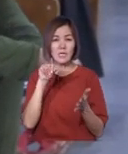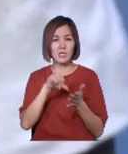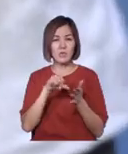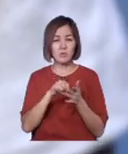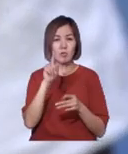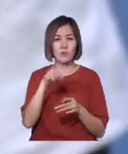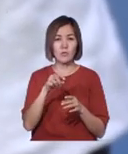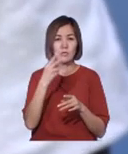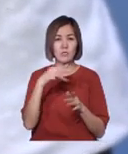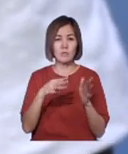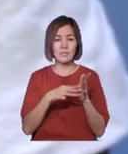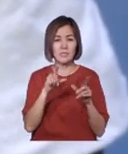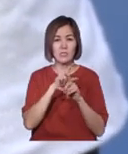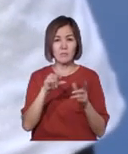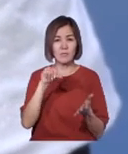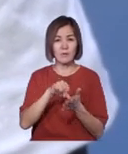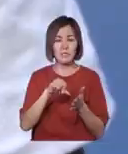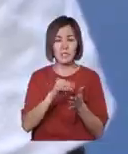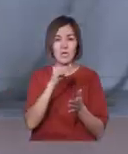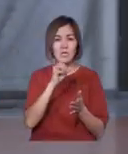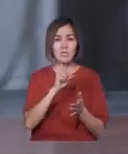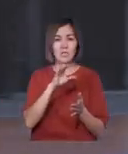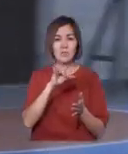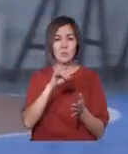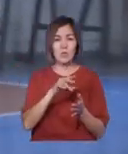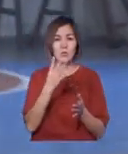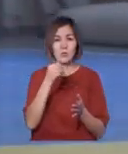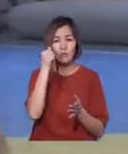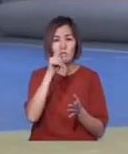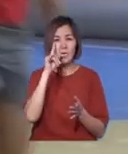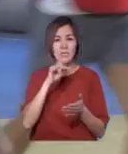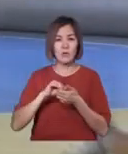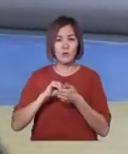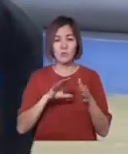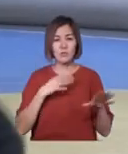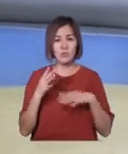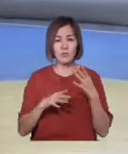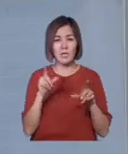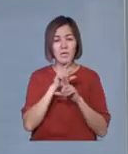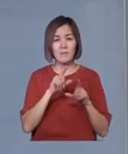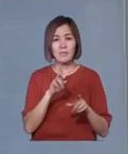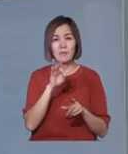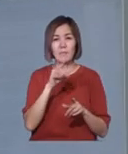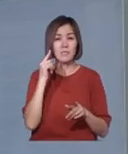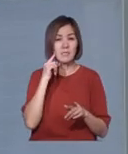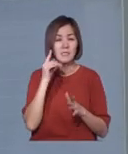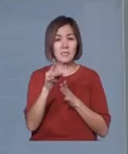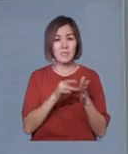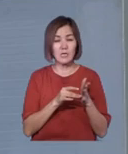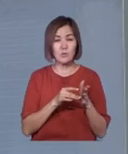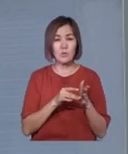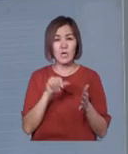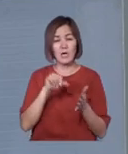нөмірі 28-ші мектеп қатысушысы Жасұлан Жомарт. Ол 4 жылдан бері қазақ күресімен шұғылданады. Мектеп барысы туралы естіген жас спортшы